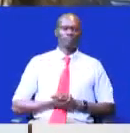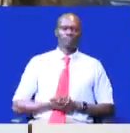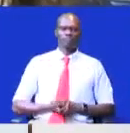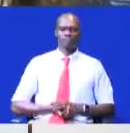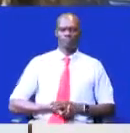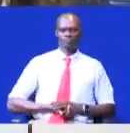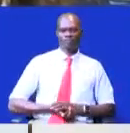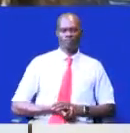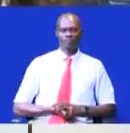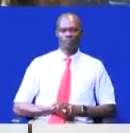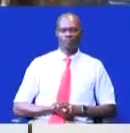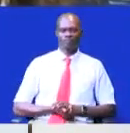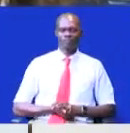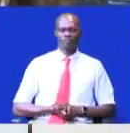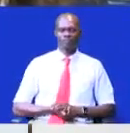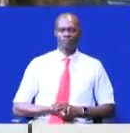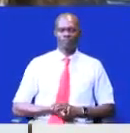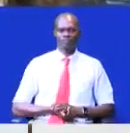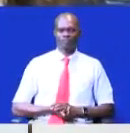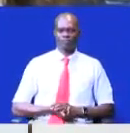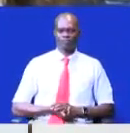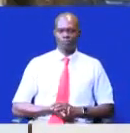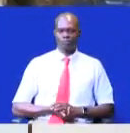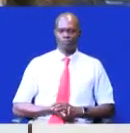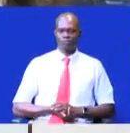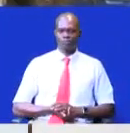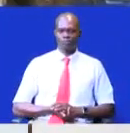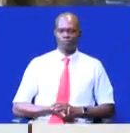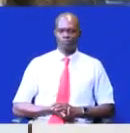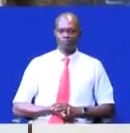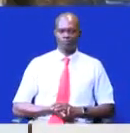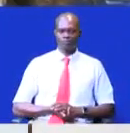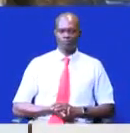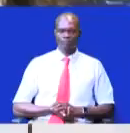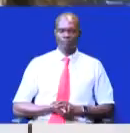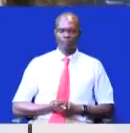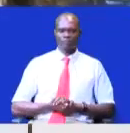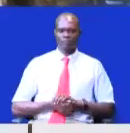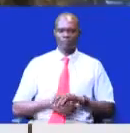kuwok Zaverian Secondary School e Kisumu County and Justice Adoyo.